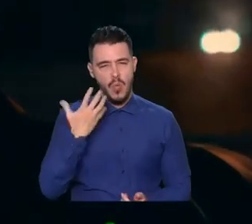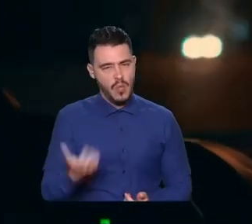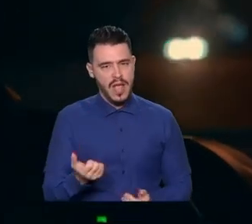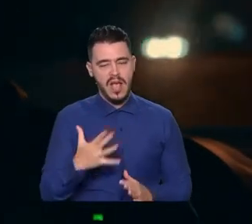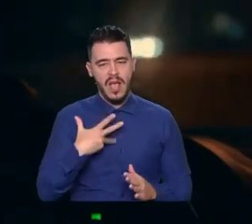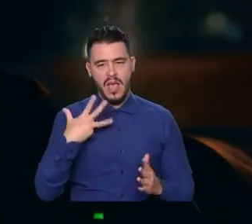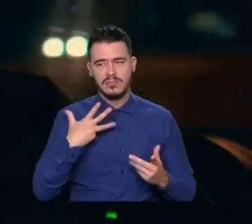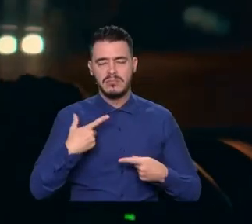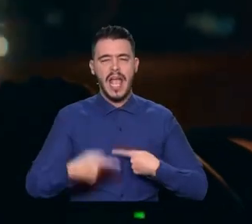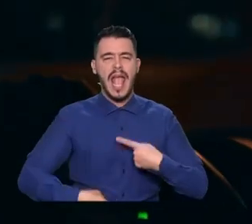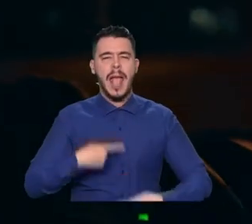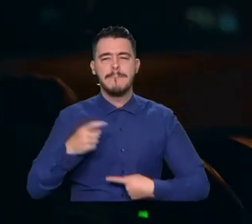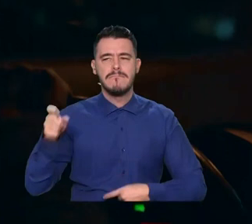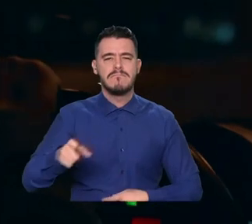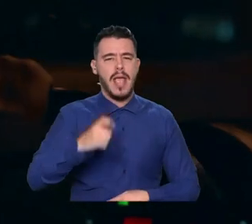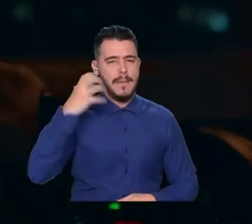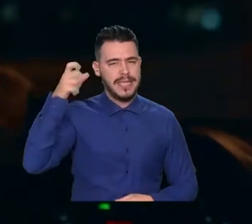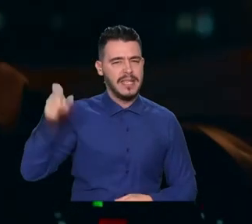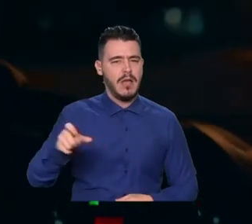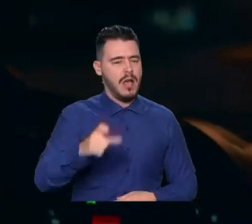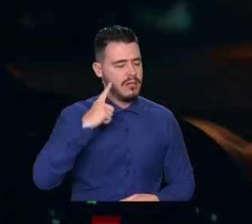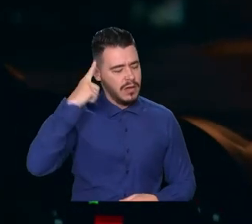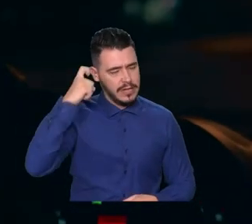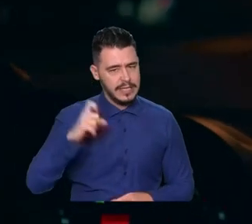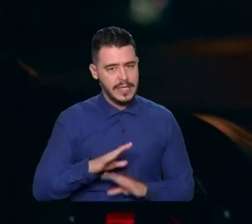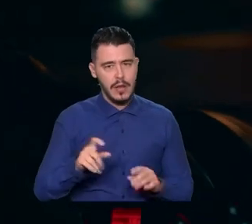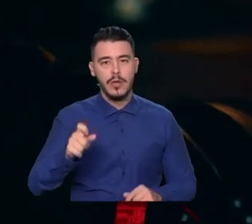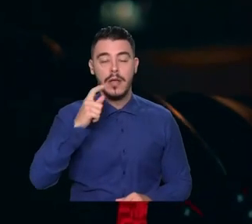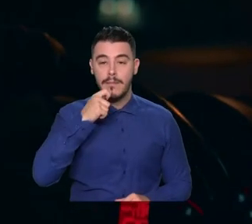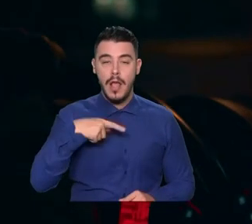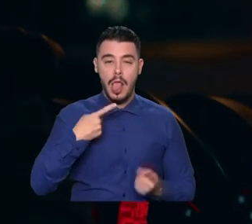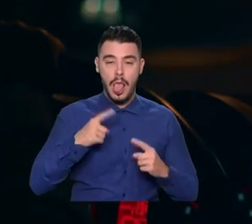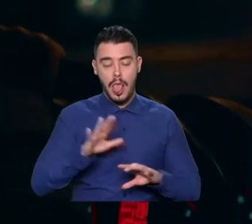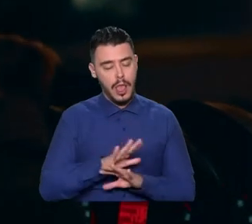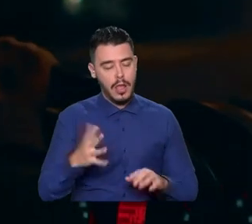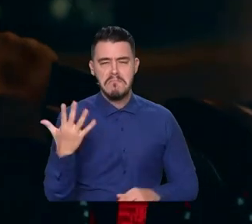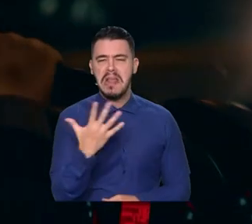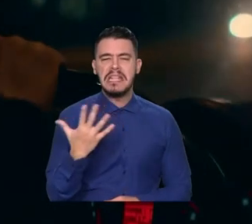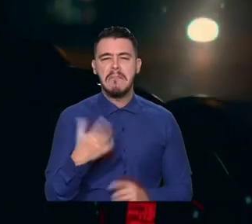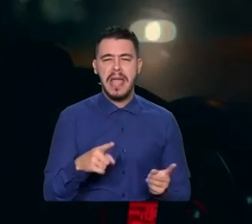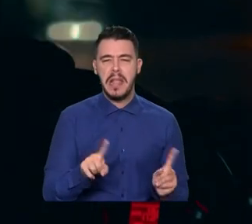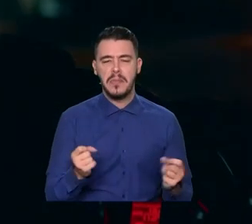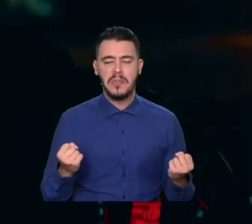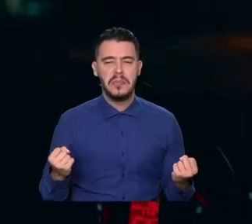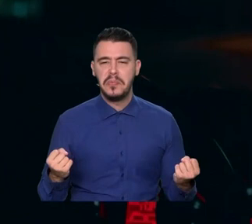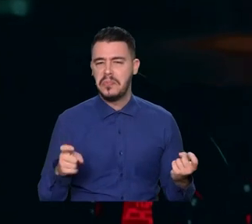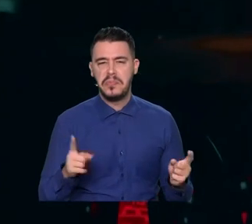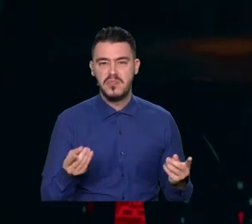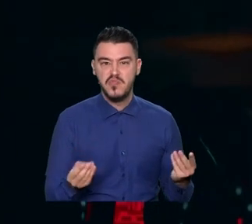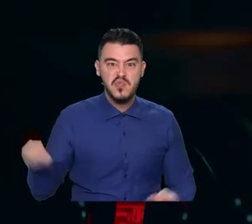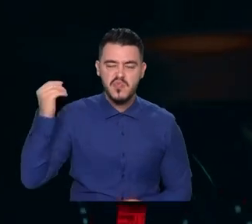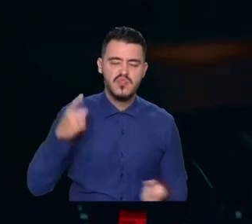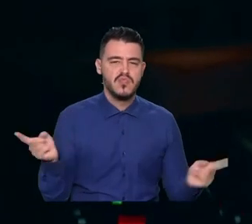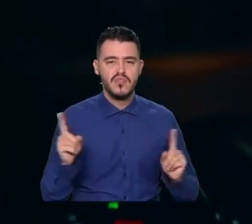εμπειρογνωμόνων. Η κοπέλα βγήκε απότομα στον δρόμο και δεν πρόλαβα να τη δω. Πήγαινα το πολύ με 55 χιλιόμετρα την ώρα. Δεν έτρεχα παραπάνω.